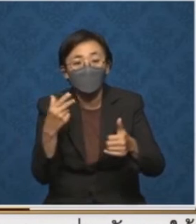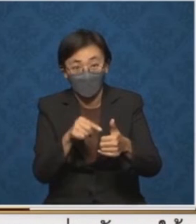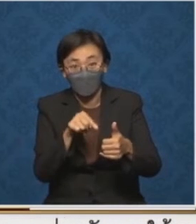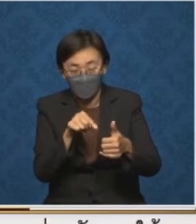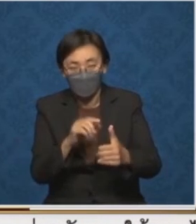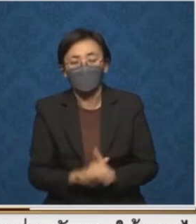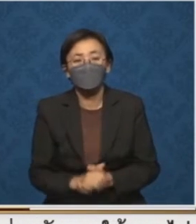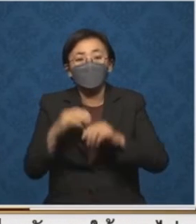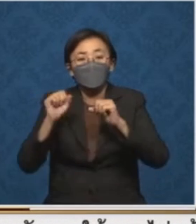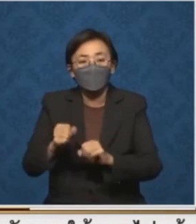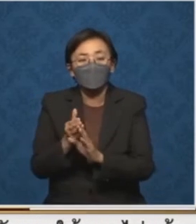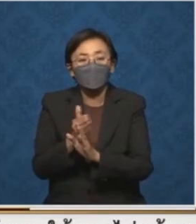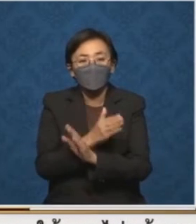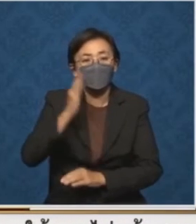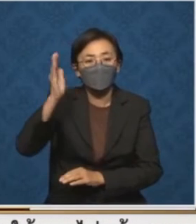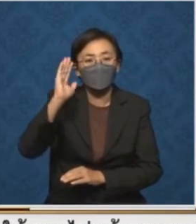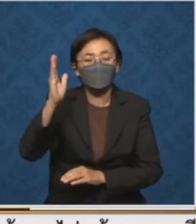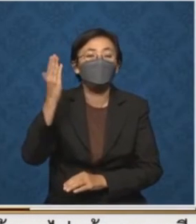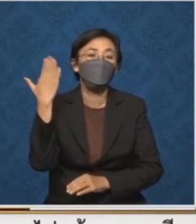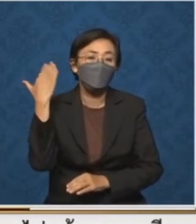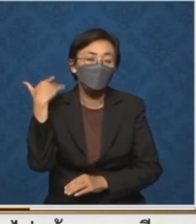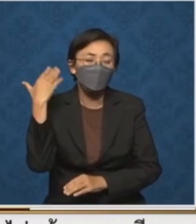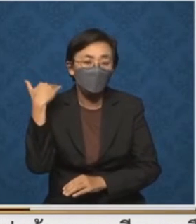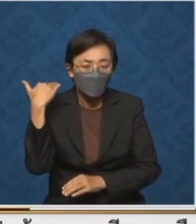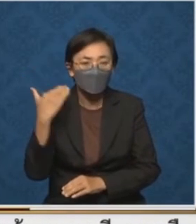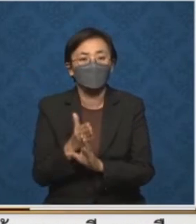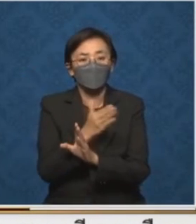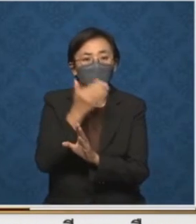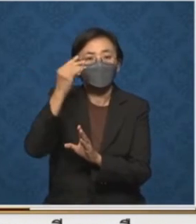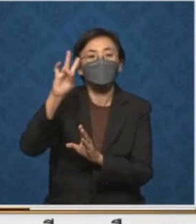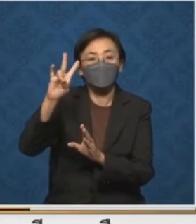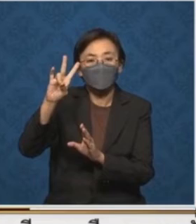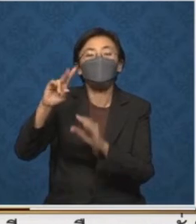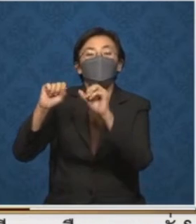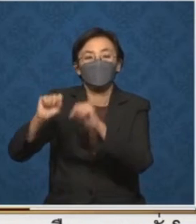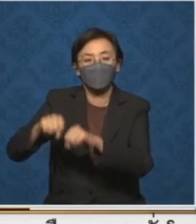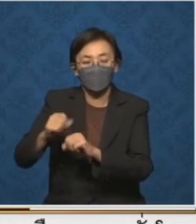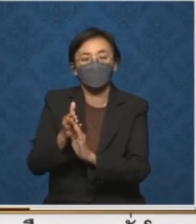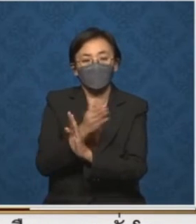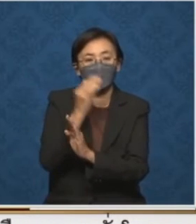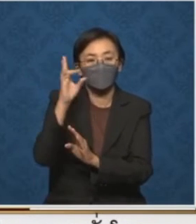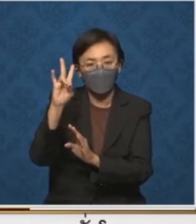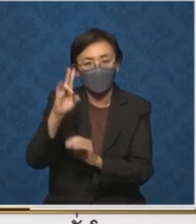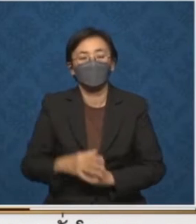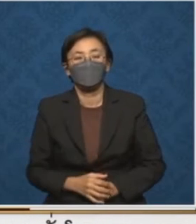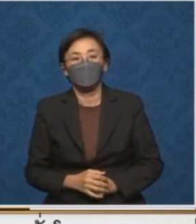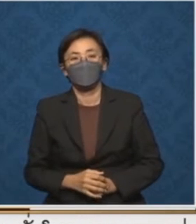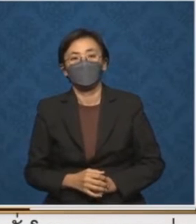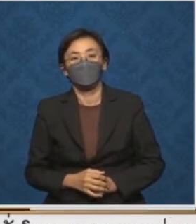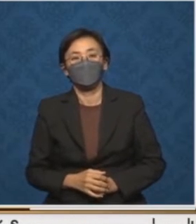เพราะทุกครั้งเวลาผมไม่ไปท่ไมเคยตอบอะไรเลยฮะแล้วกเอาโพยอะไรไม่รู้วาอ่านไปดูแนต่อไปครับ